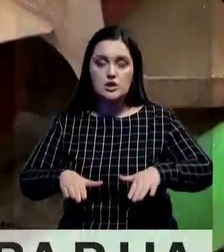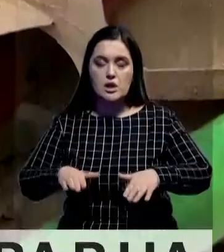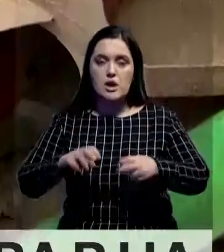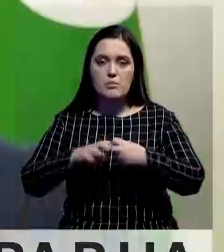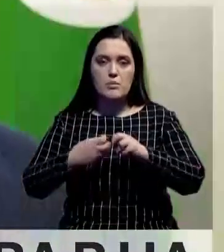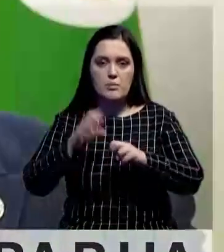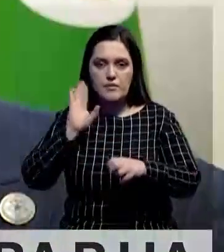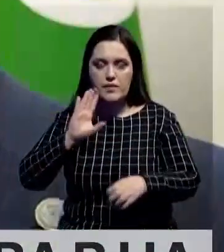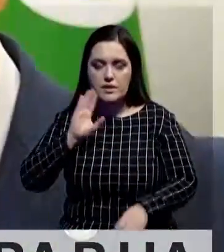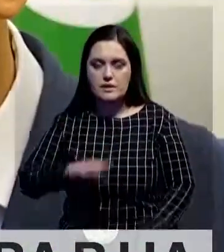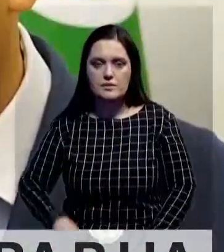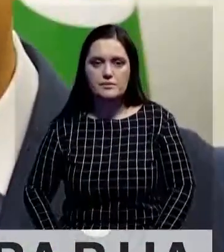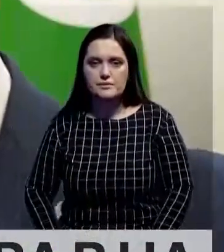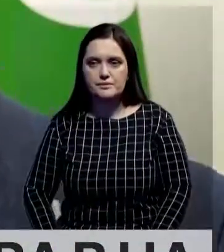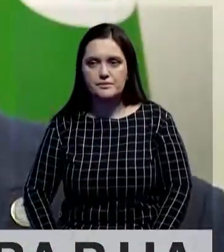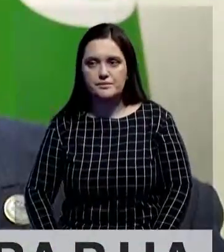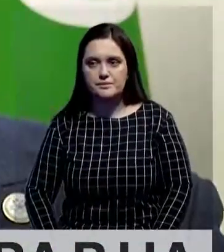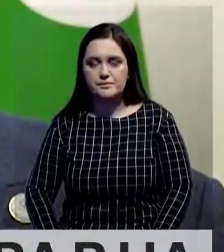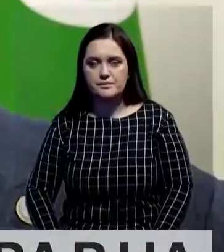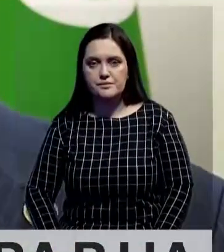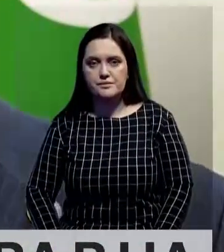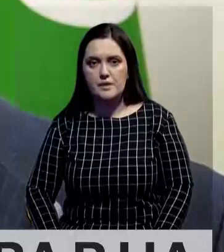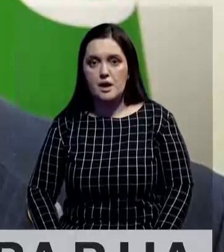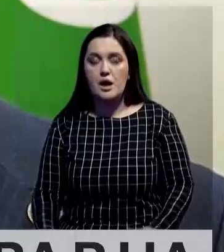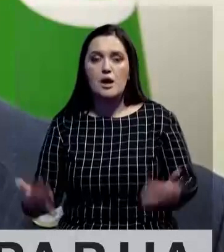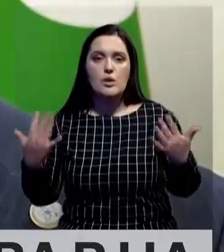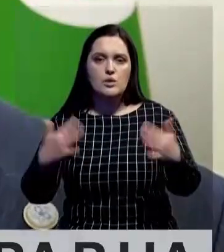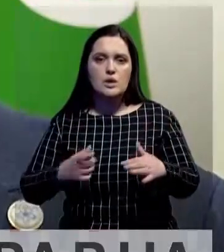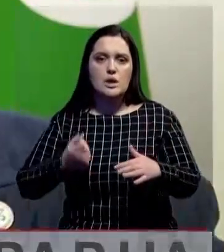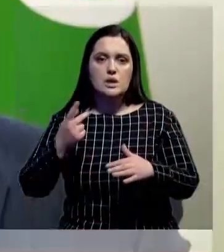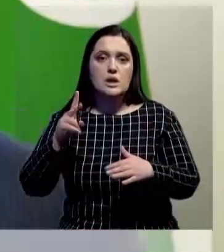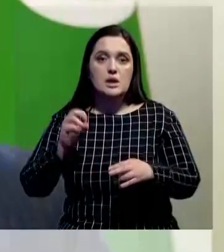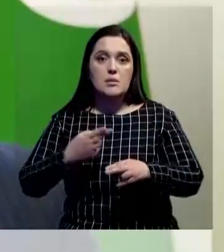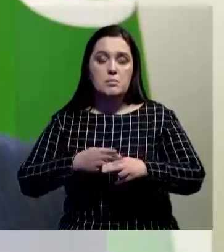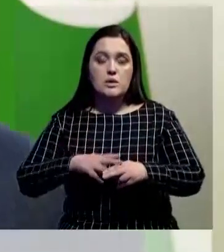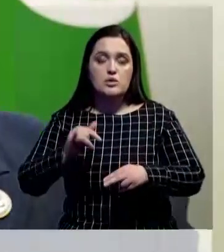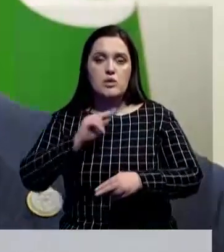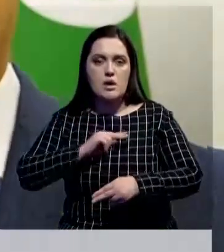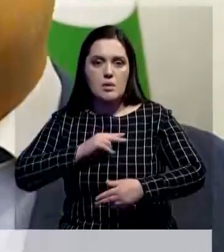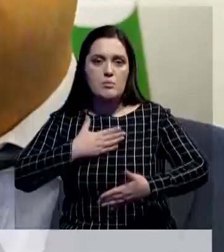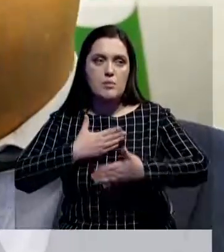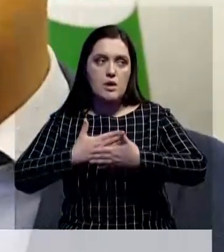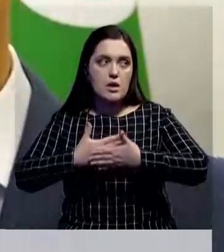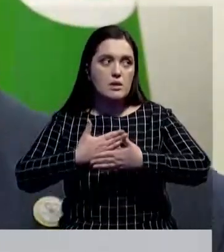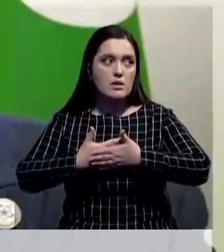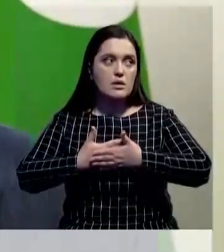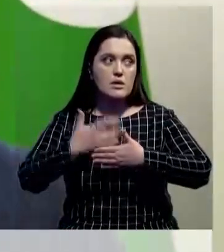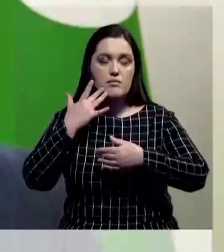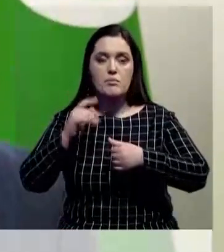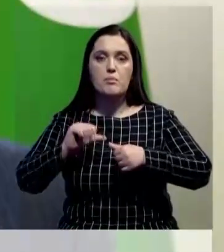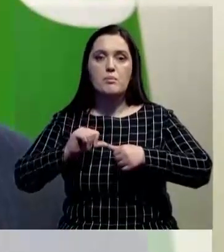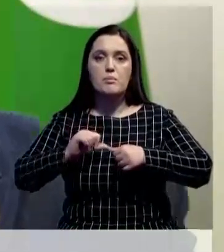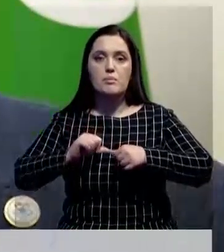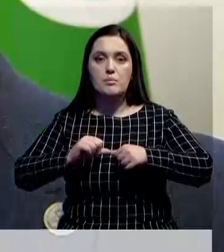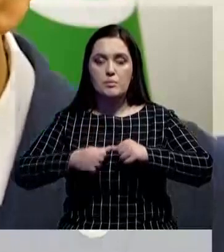водой. Вот уже несколько лет как сотрудничество в этой сфере активизировалось. Налажен на постоянной